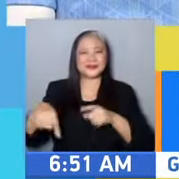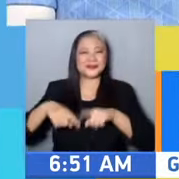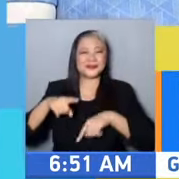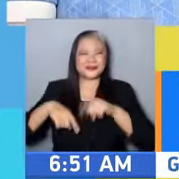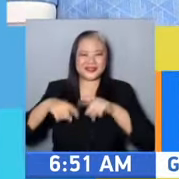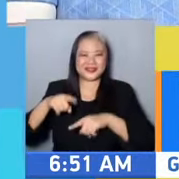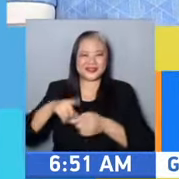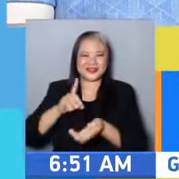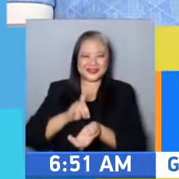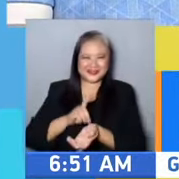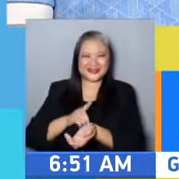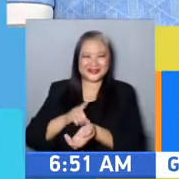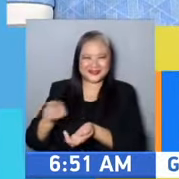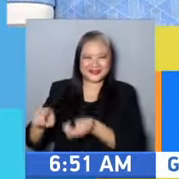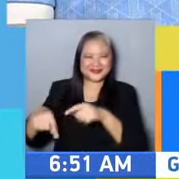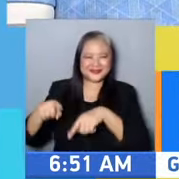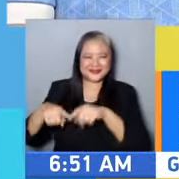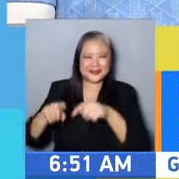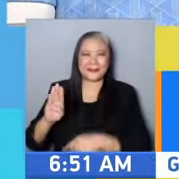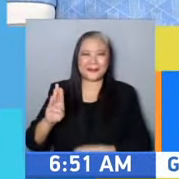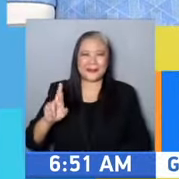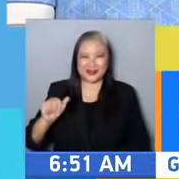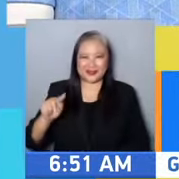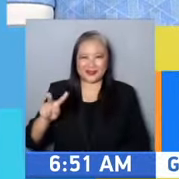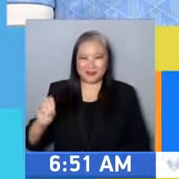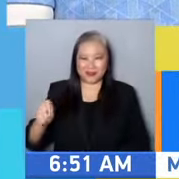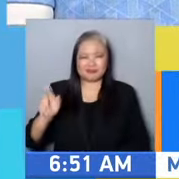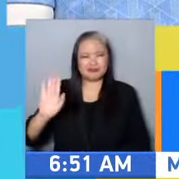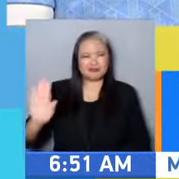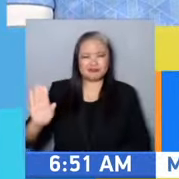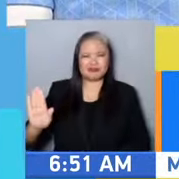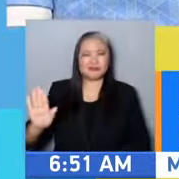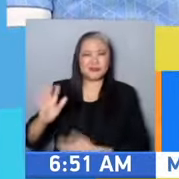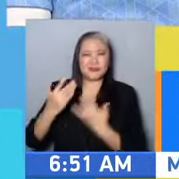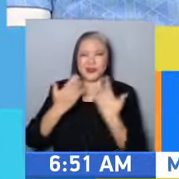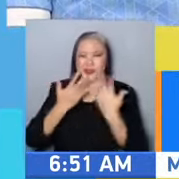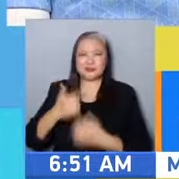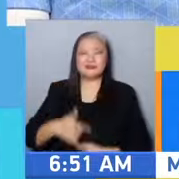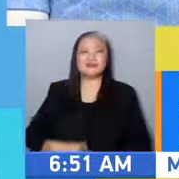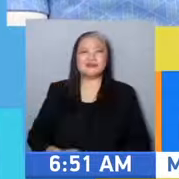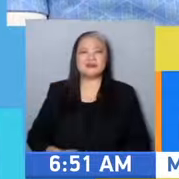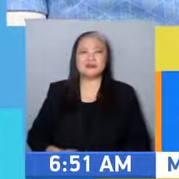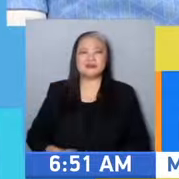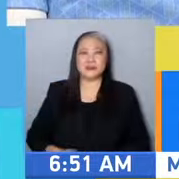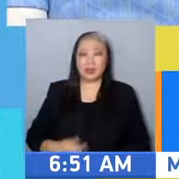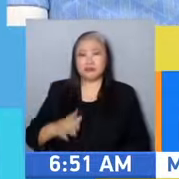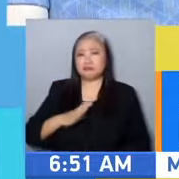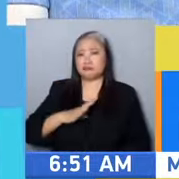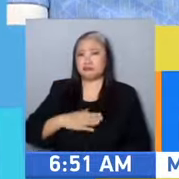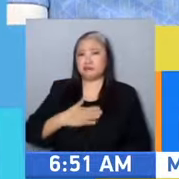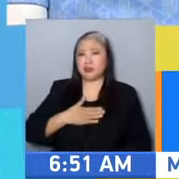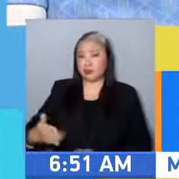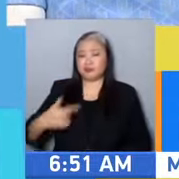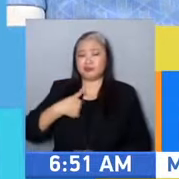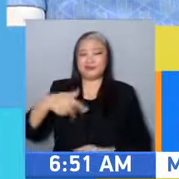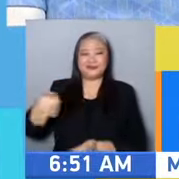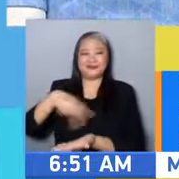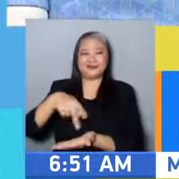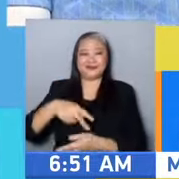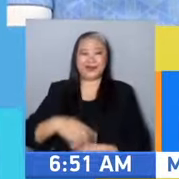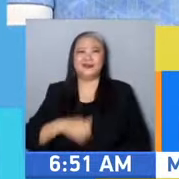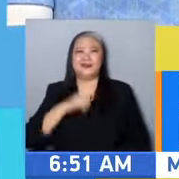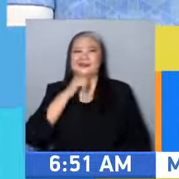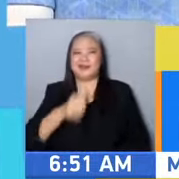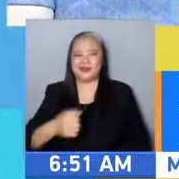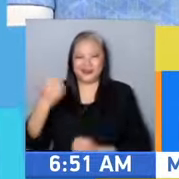Bravo, sa kanyang kaarawan, at ako'y pinagbigyan ko naman na ako'y sumayaw. Hindi ko akalain na makakasayaw ako